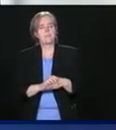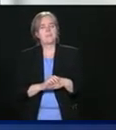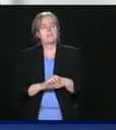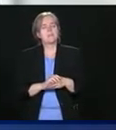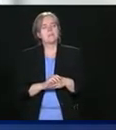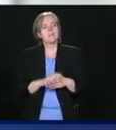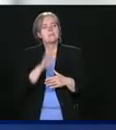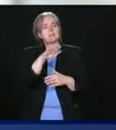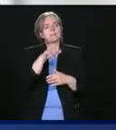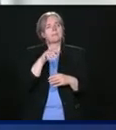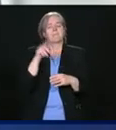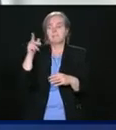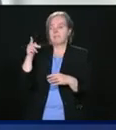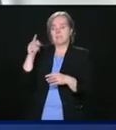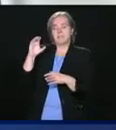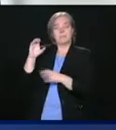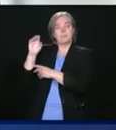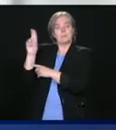Certains